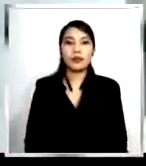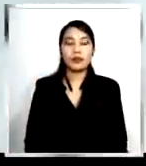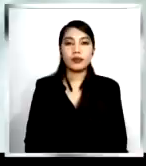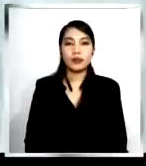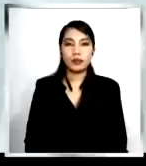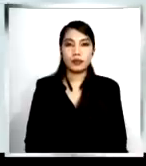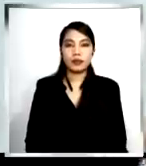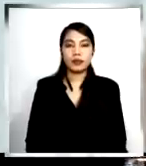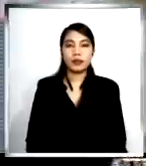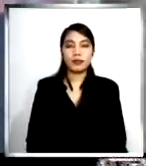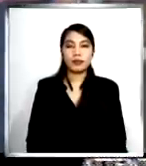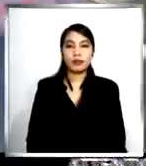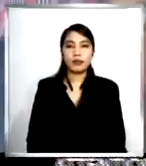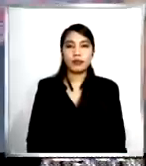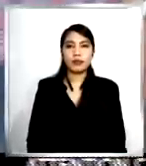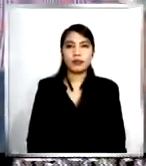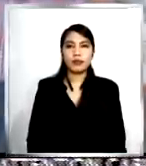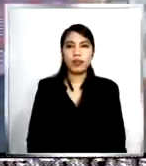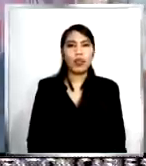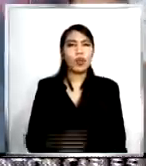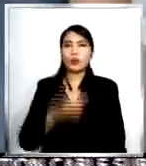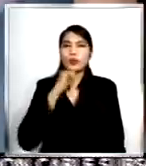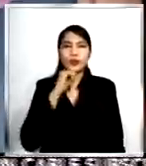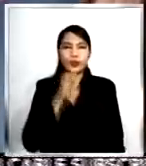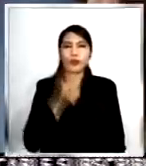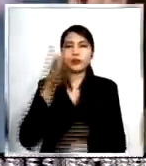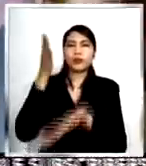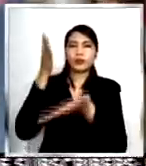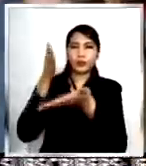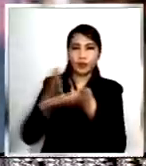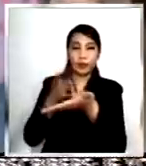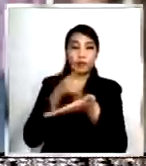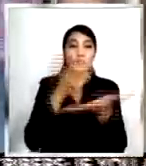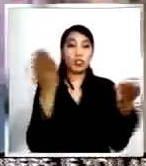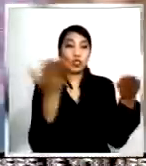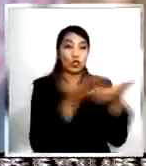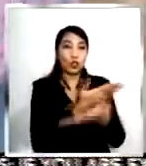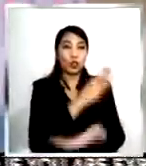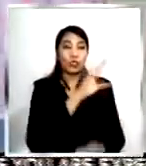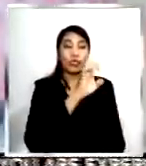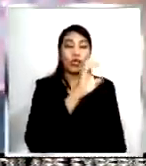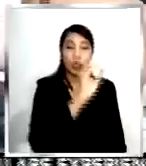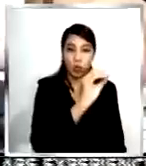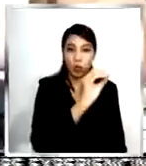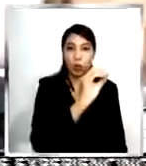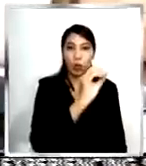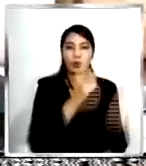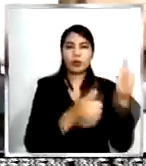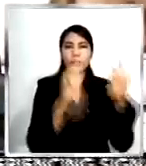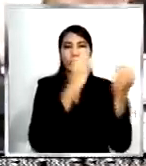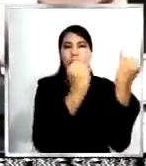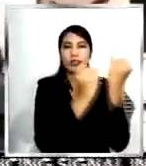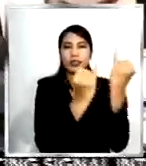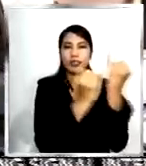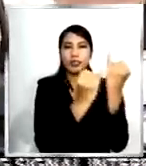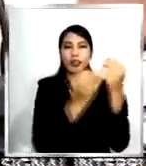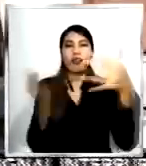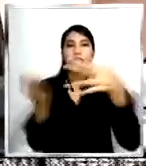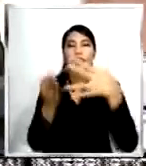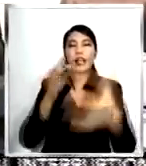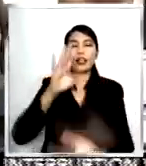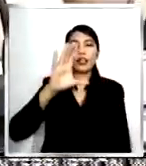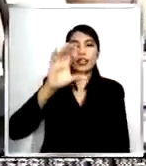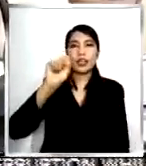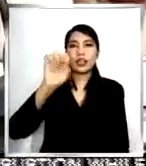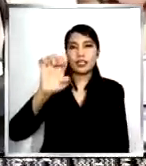Hindi raw haharangin ni bagong talagang PhilHealth President at CEO Dante Giran ang pagsasampa ng kaso maski laban kina PhilHealth ex officio chairman at